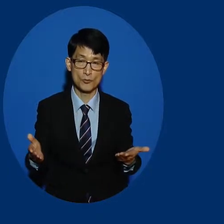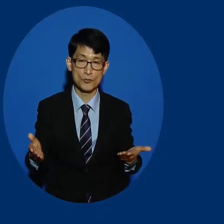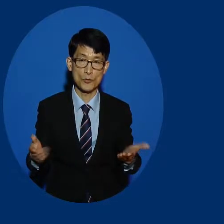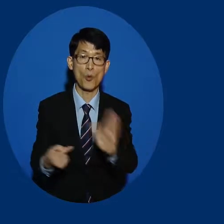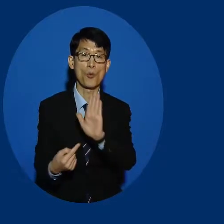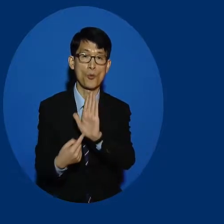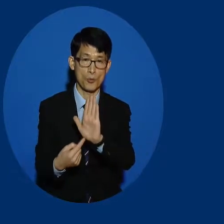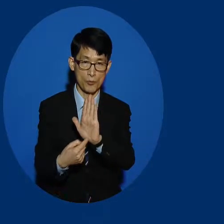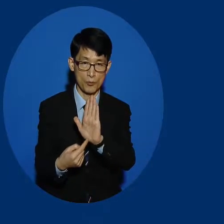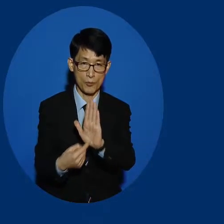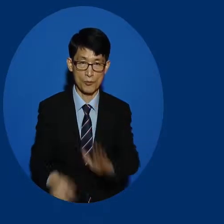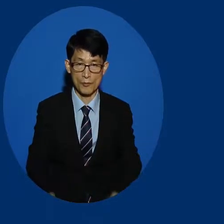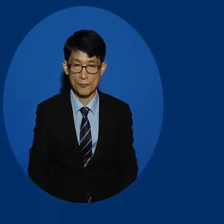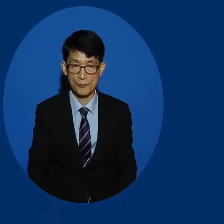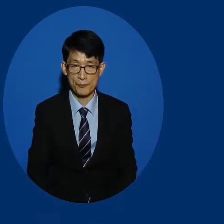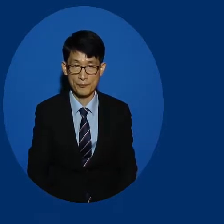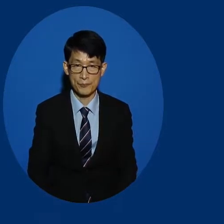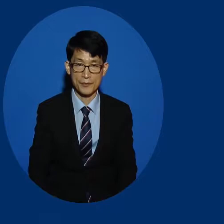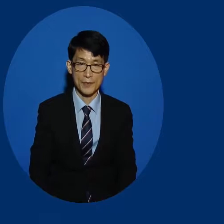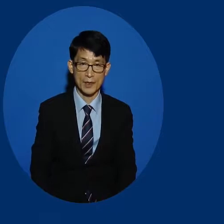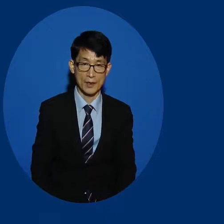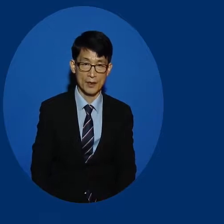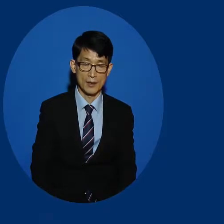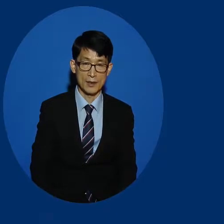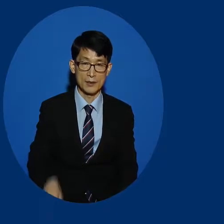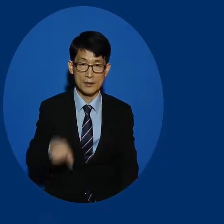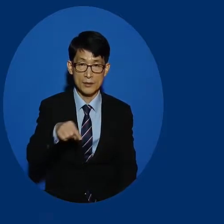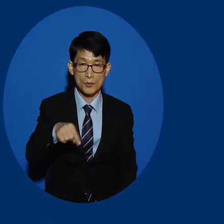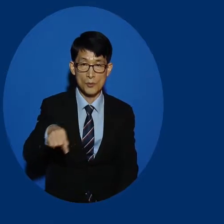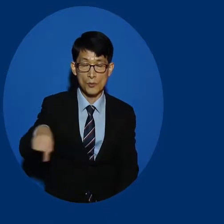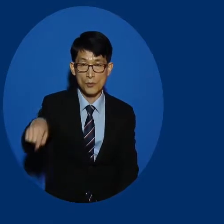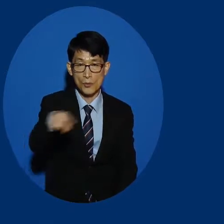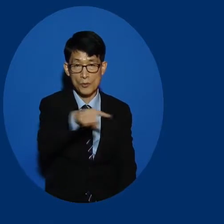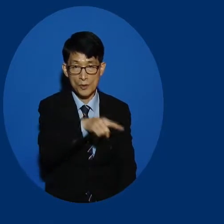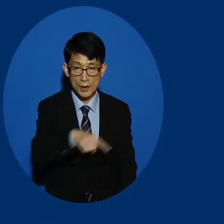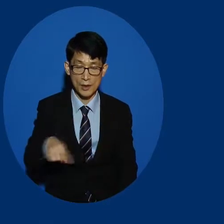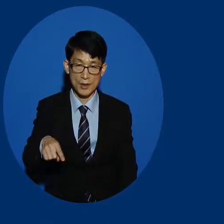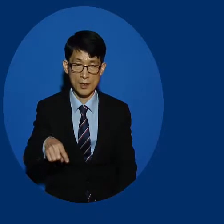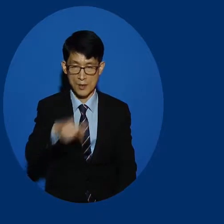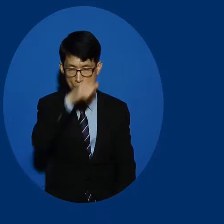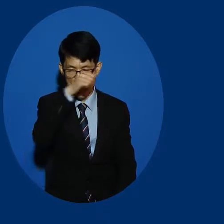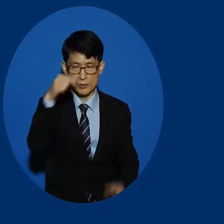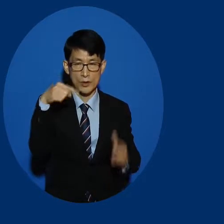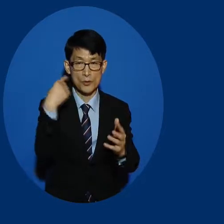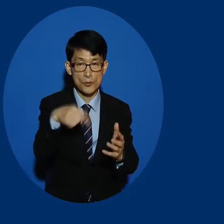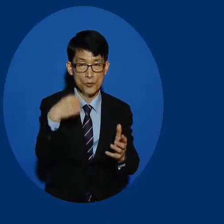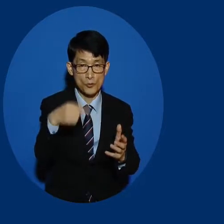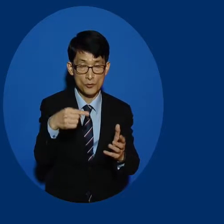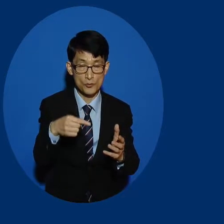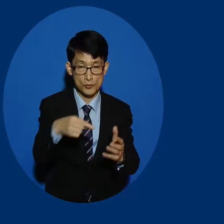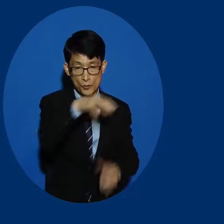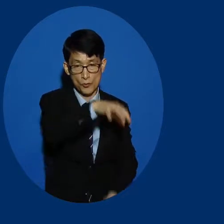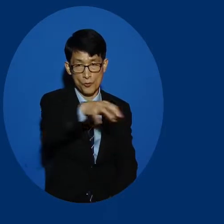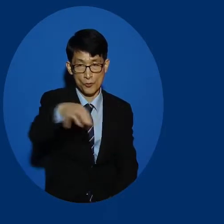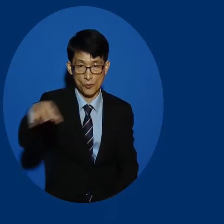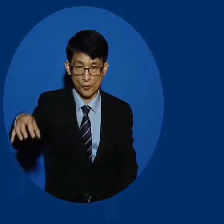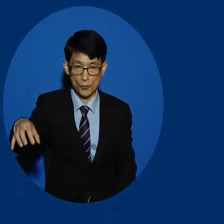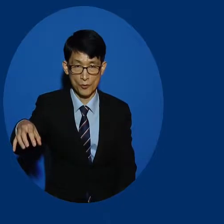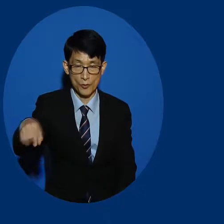원당 종합사회복지관 근방에 있는 모든 평생교육 기관들과 이